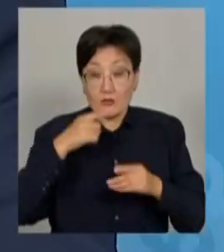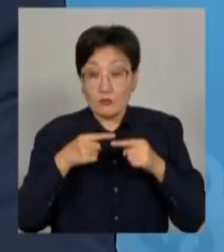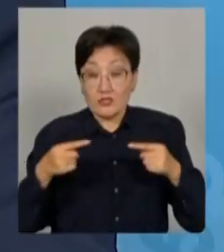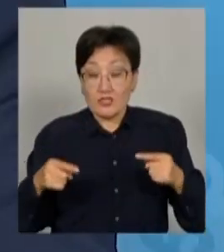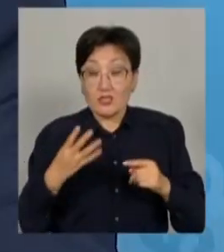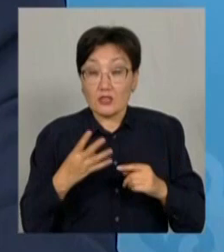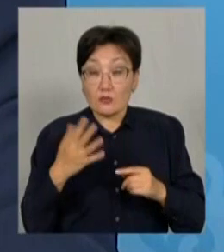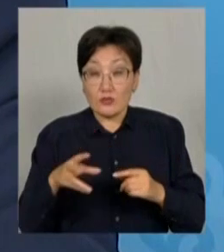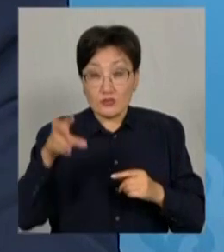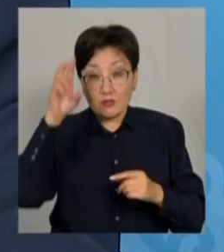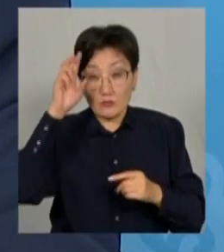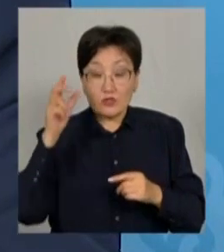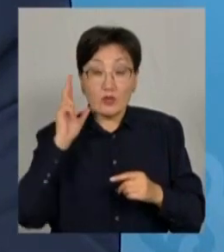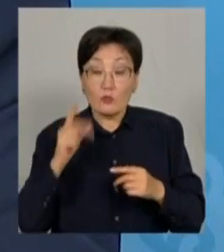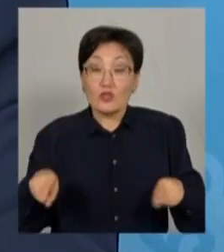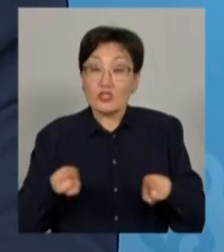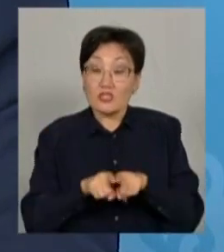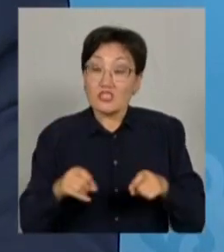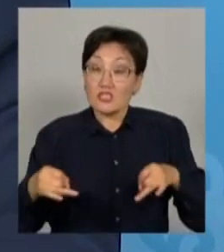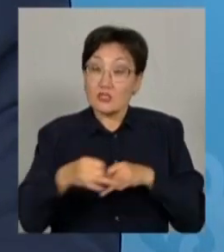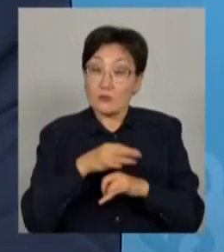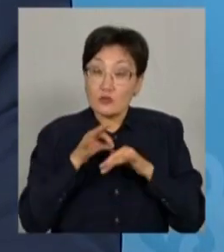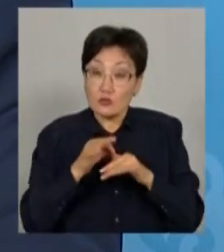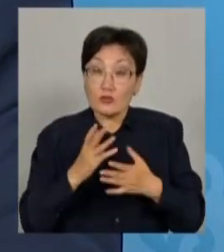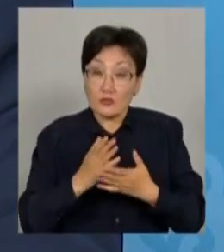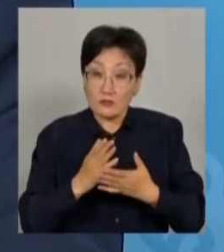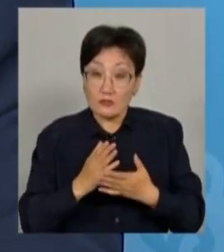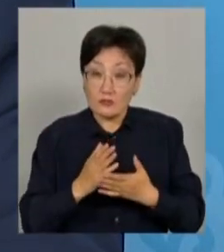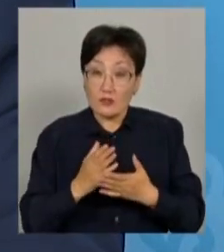тағы 45 ел елшілігі осындай келіссөздер жүргізіп жатыр.